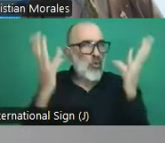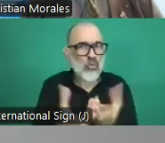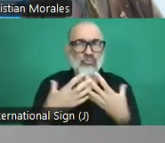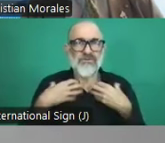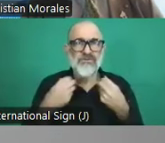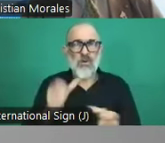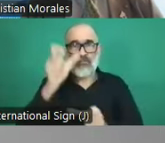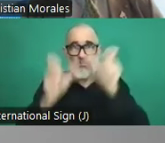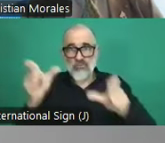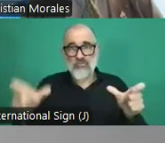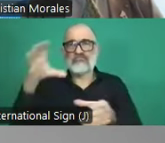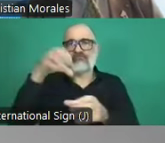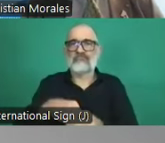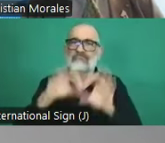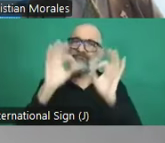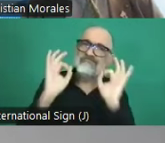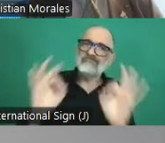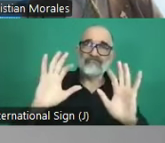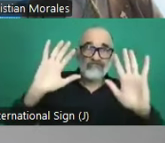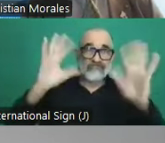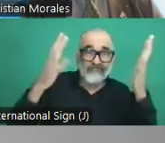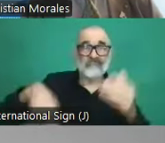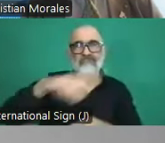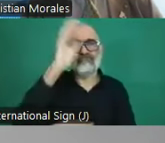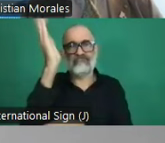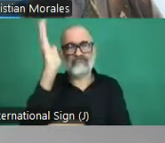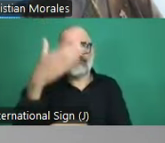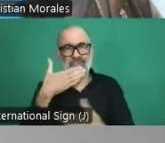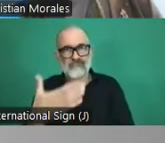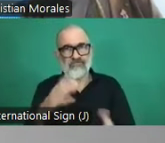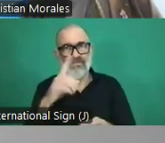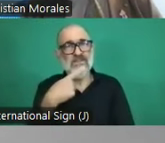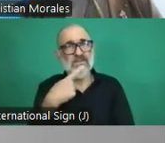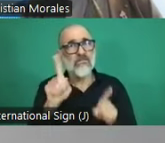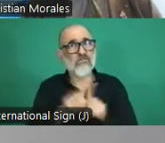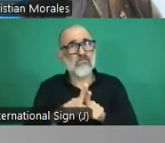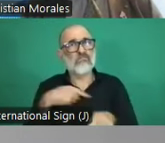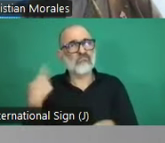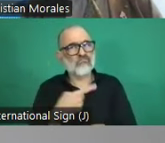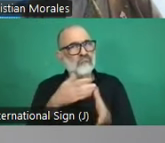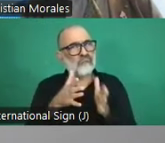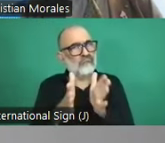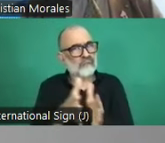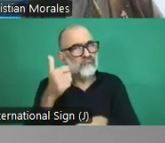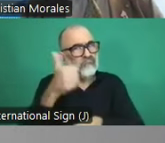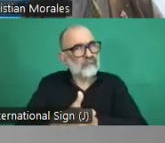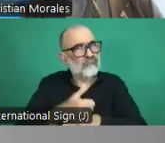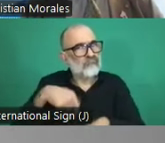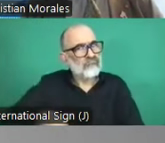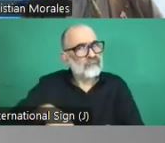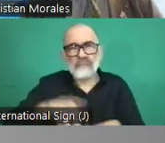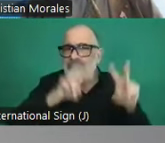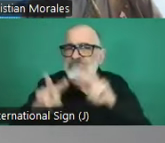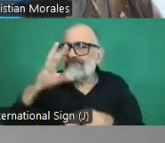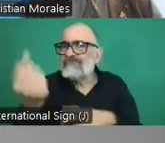sempre félicite buscando l'OPS pour fortalecer ce a rapport. parceria com os demais Nous países chercherons da América toujours à Latina renforcer para trocar la